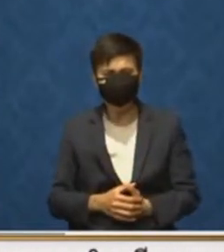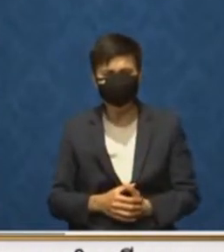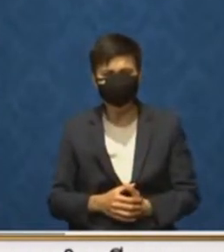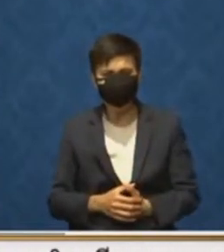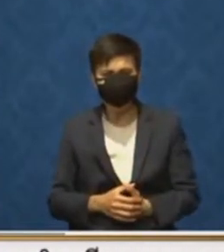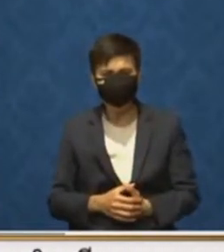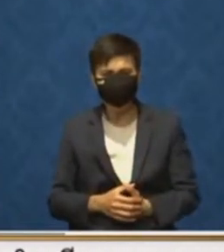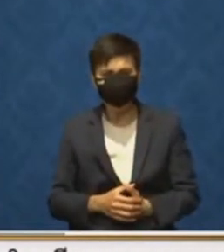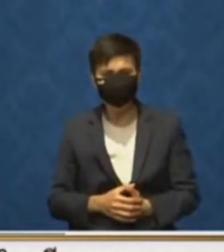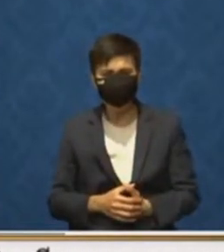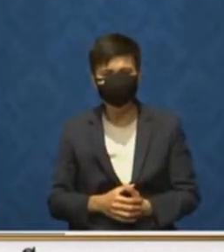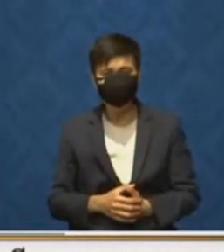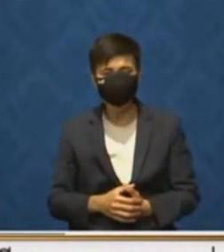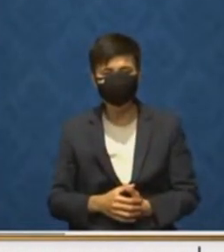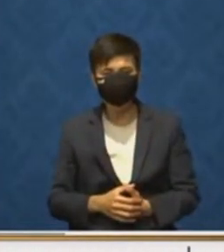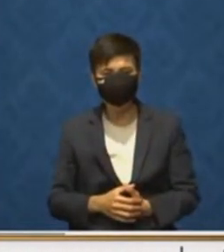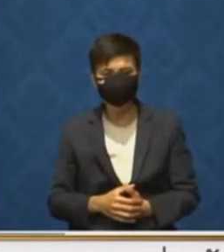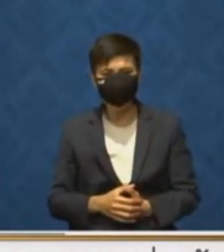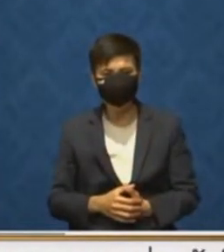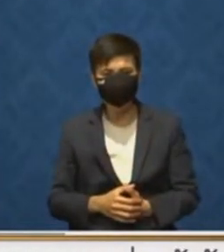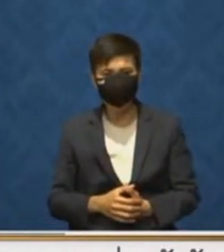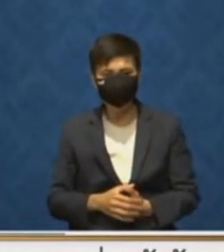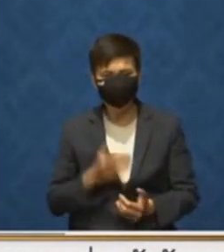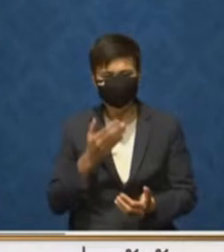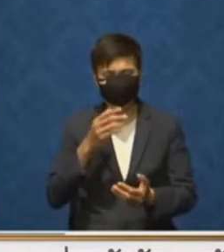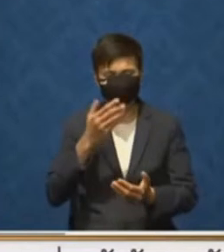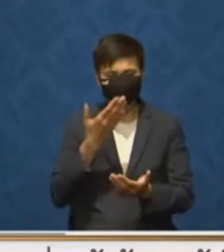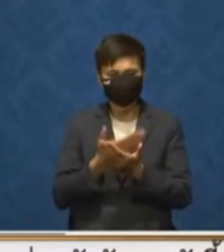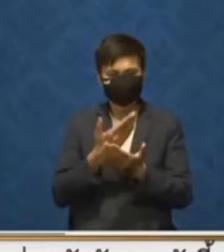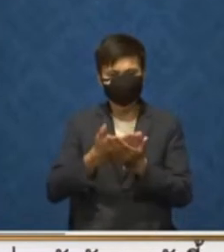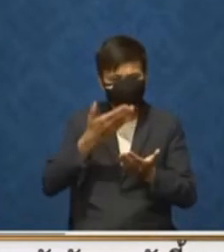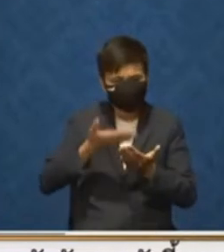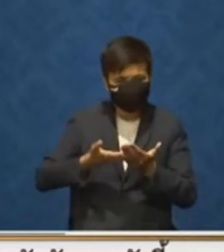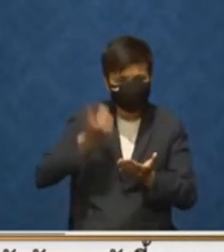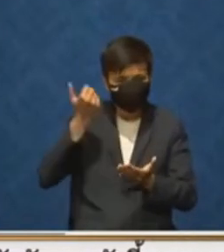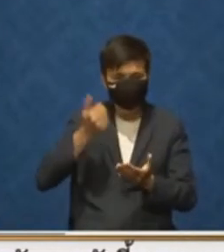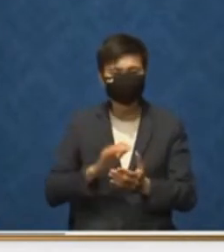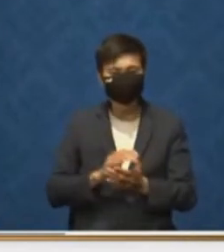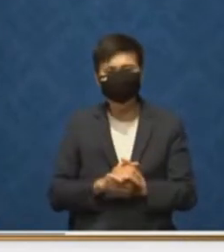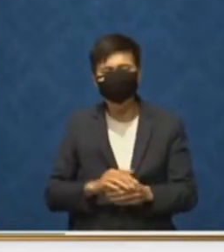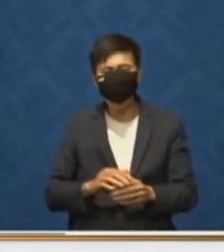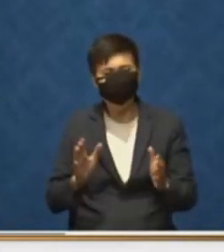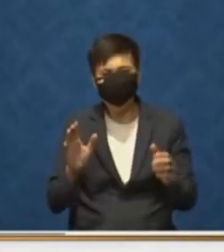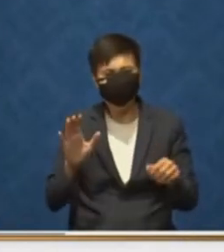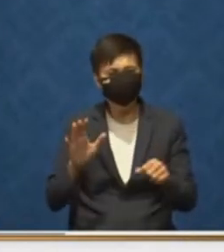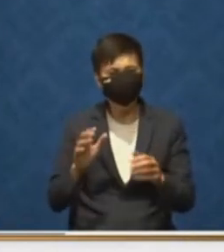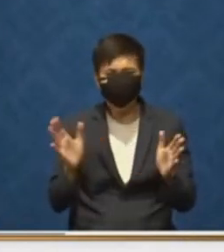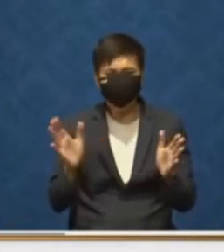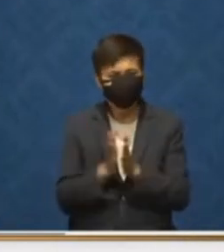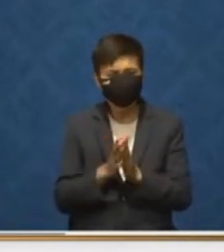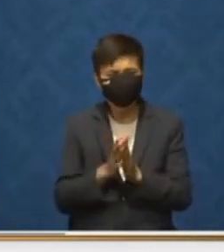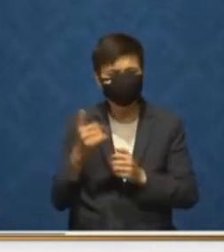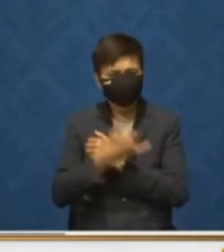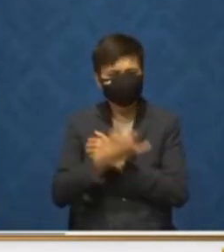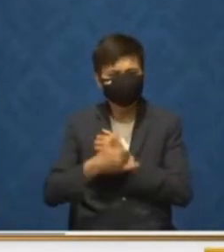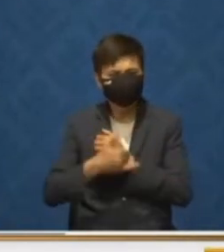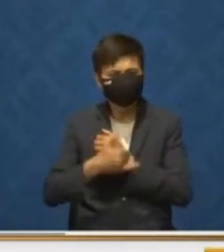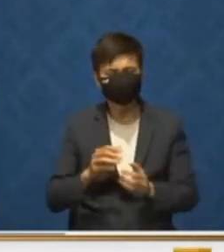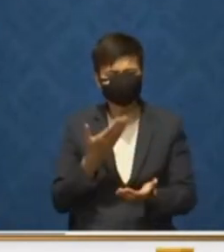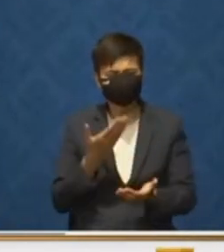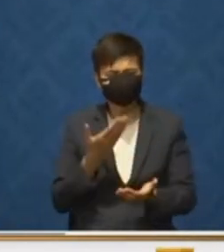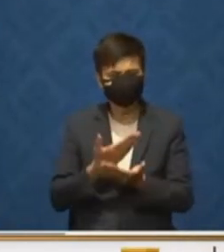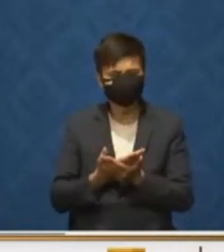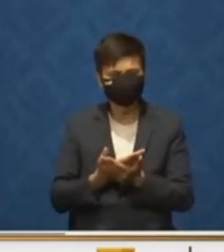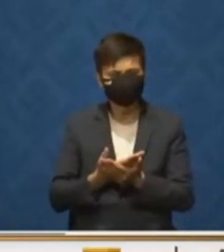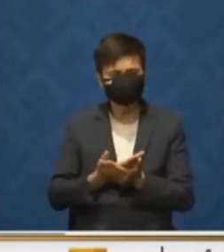นั่นมหาอำนาจทางเศรษฐกิจยังไม่นับรวมประเทศอื่นๆแต่ภาวะเงินเฟ้อของไทยอยู่ใน